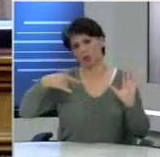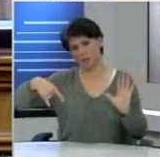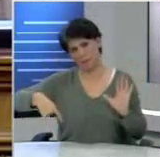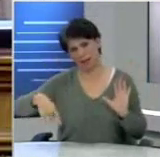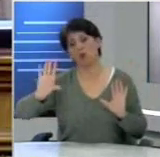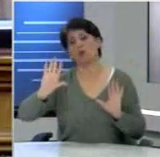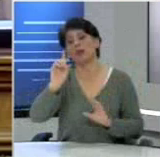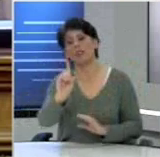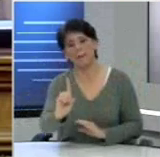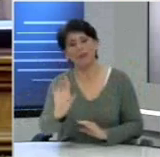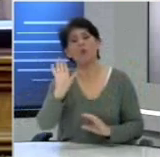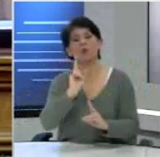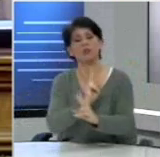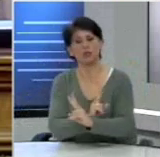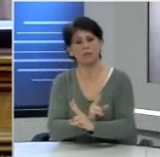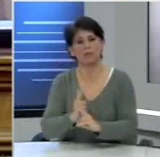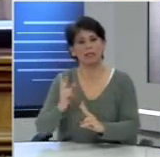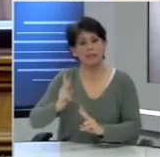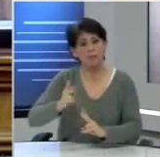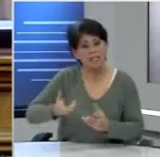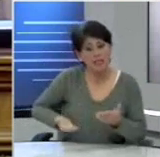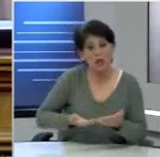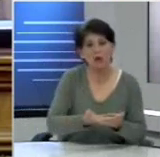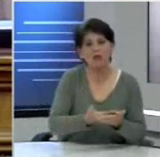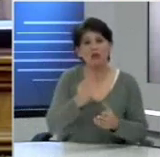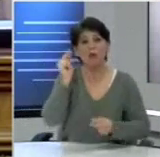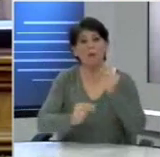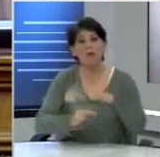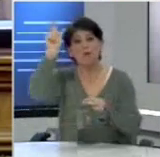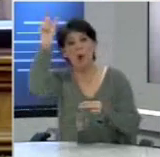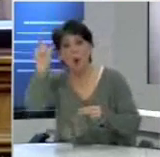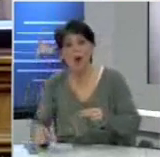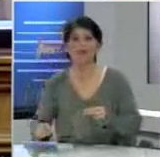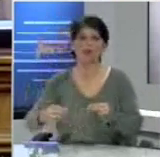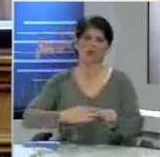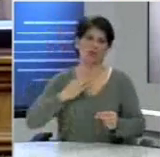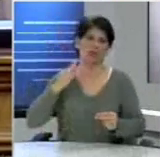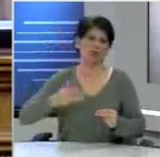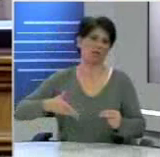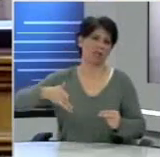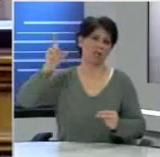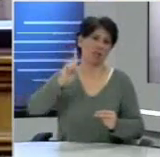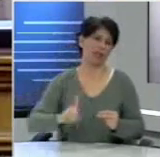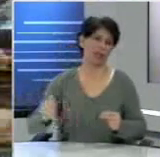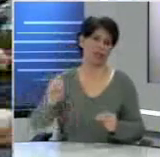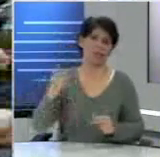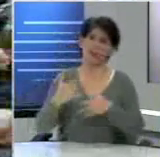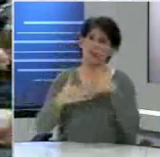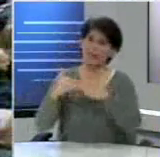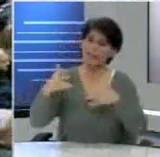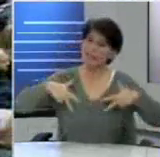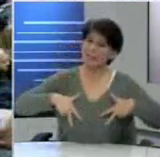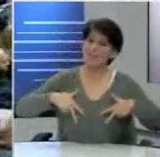κύριος Διαματάρης, ούτε οι σύμβουλοι με τις ποινικές διώξεις. Το πρόβλημα είναι ο ίδιος ο κύριος Μητσοτάκης, που έχει χτίσει μια